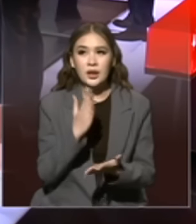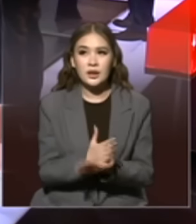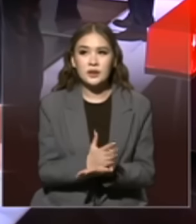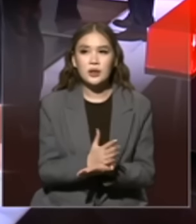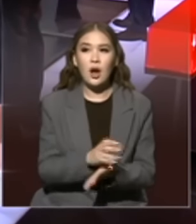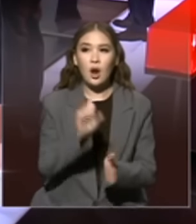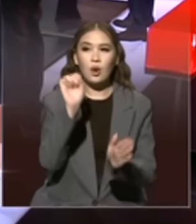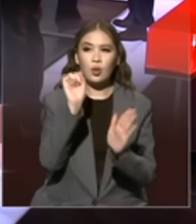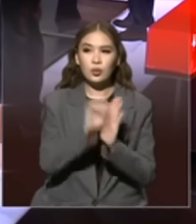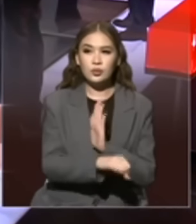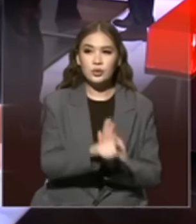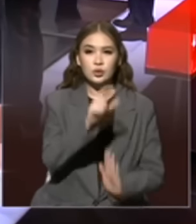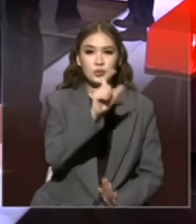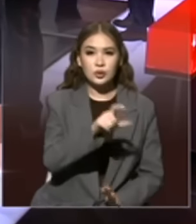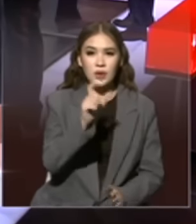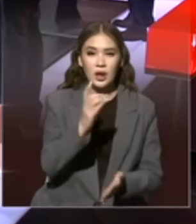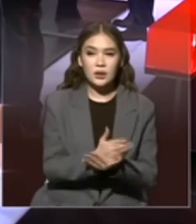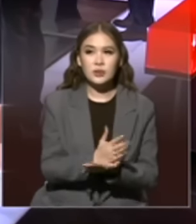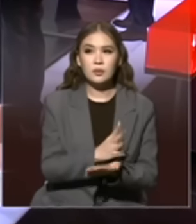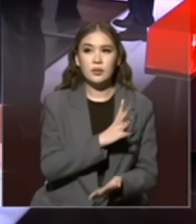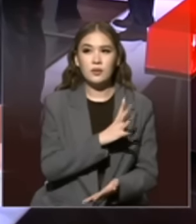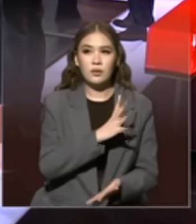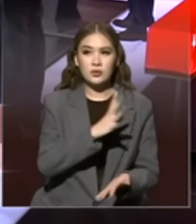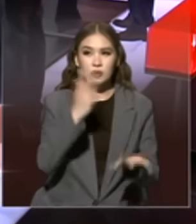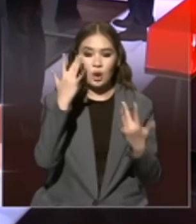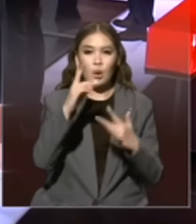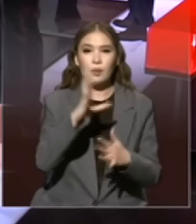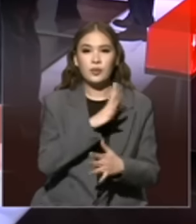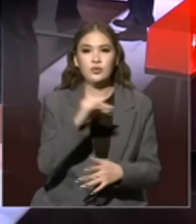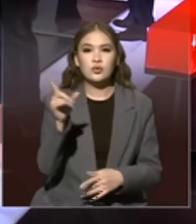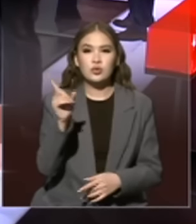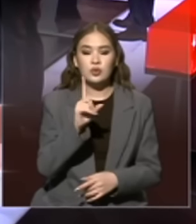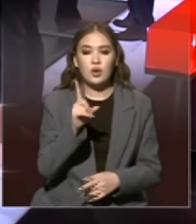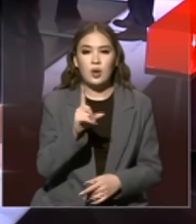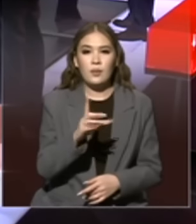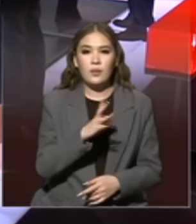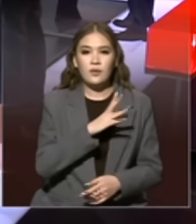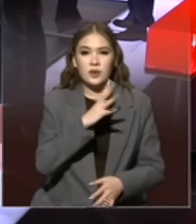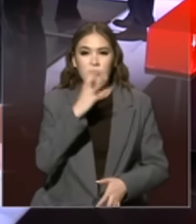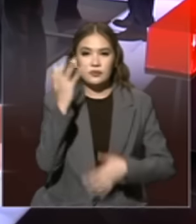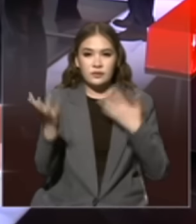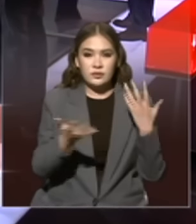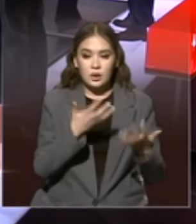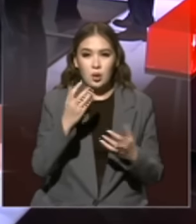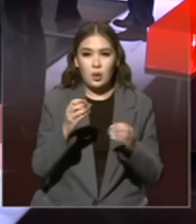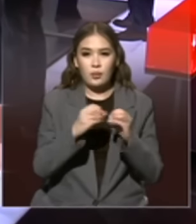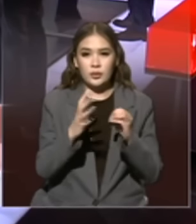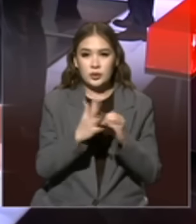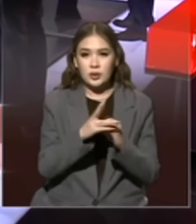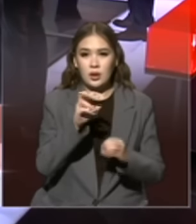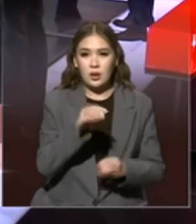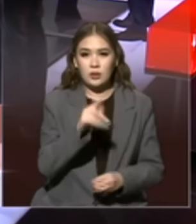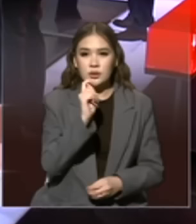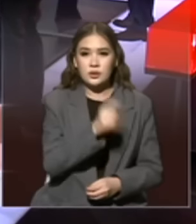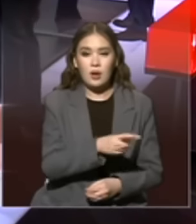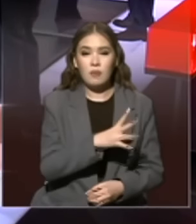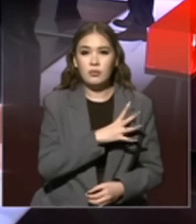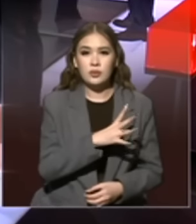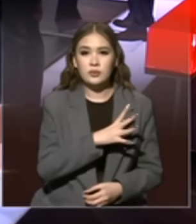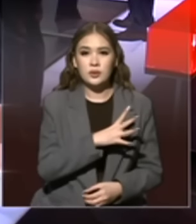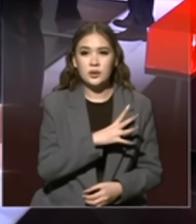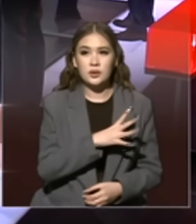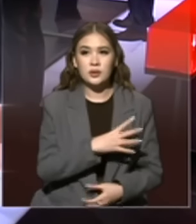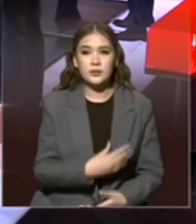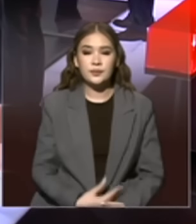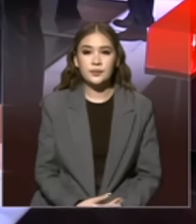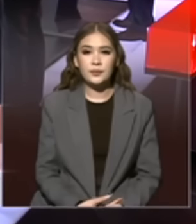өлтіріп бастап жатқандар, бөлшектеп мүшелерін бөлшектеп бастап, 15 жылға да кетіп жатыр ғой мысалы. 15 жылға бас бостандығынан айырылып жатқандар бар